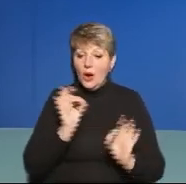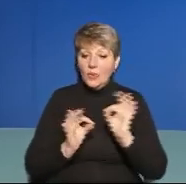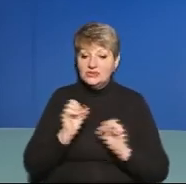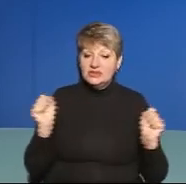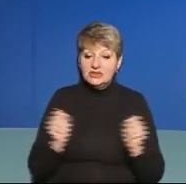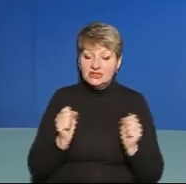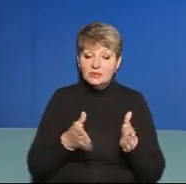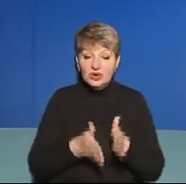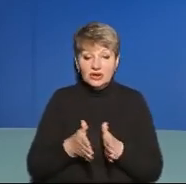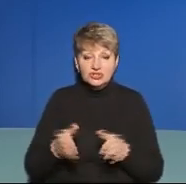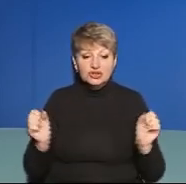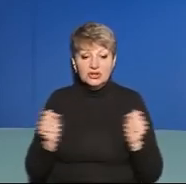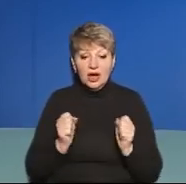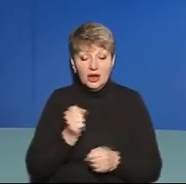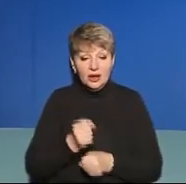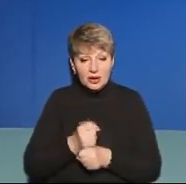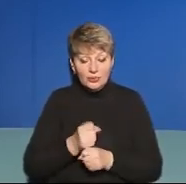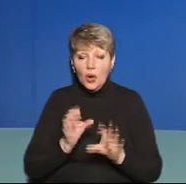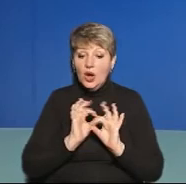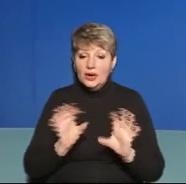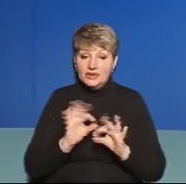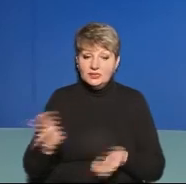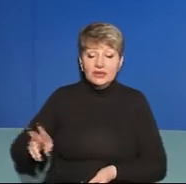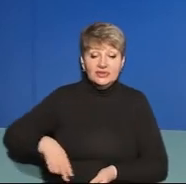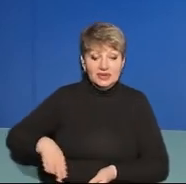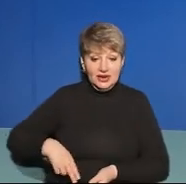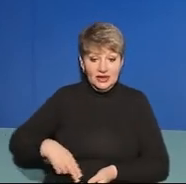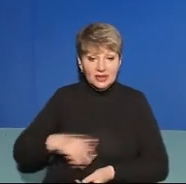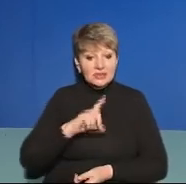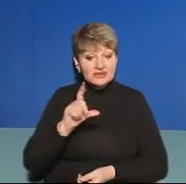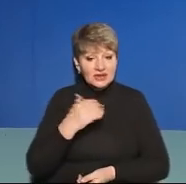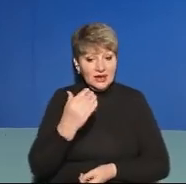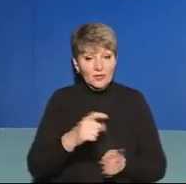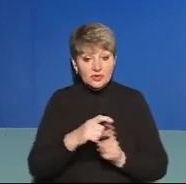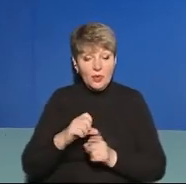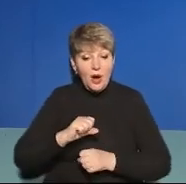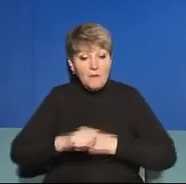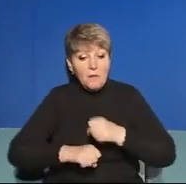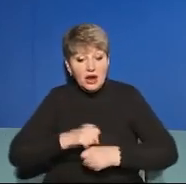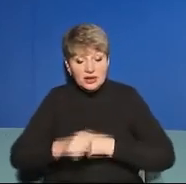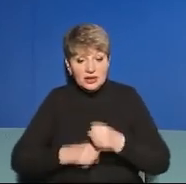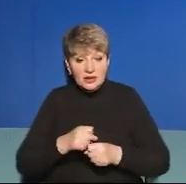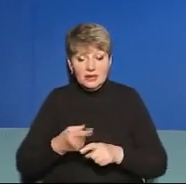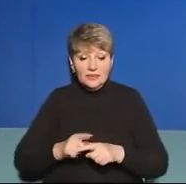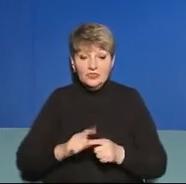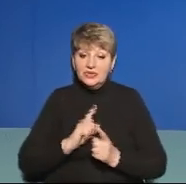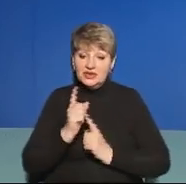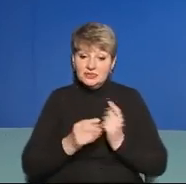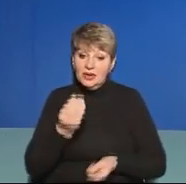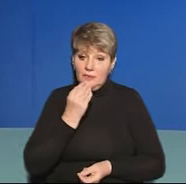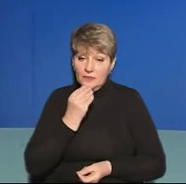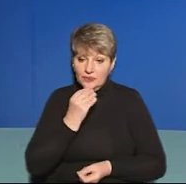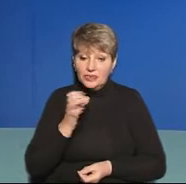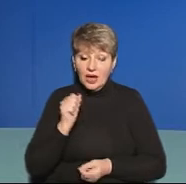роботи. Про це Суспільному розповів директор закладу Євген Ван. За його словами, ведмедям та плазунам змінили харчування, а